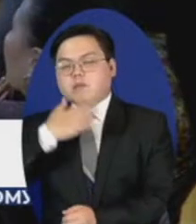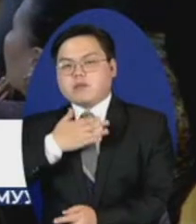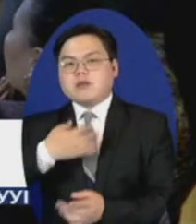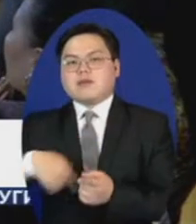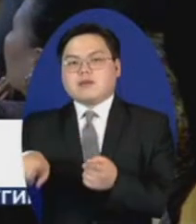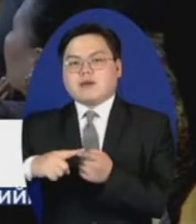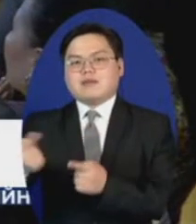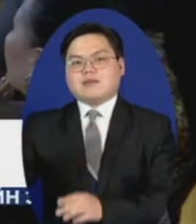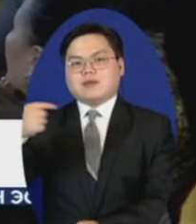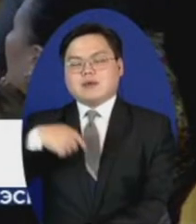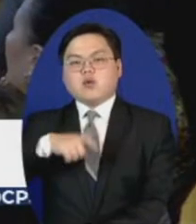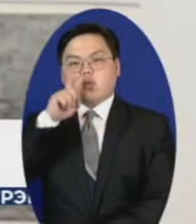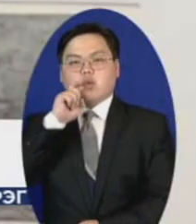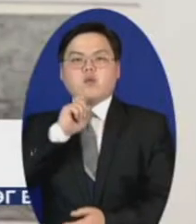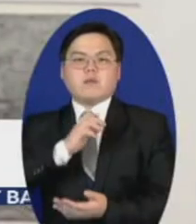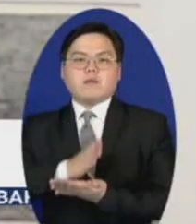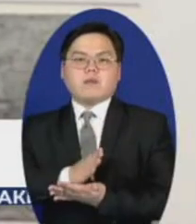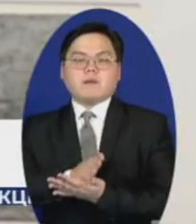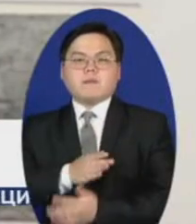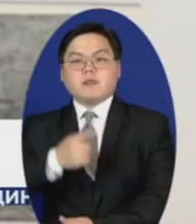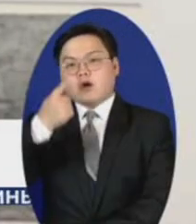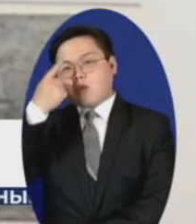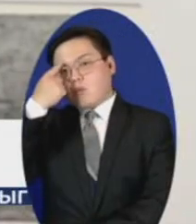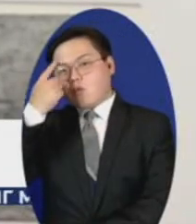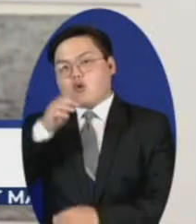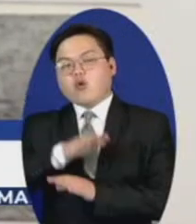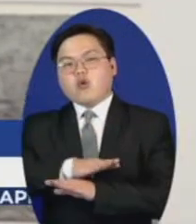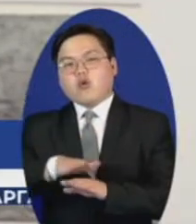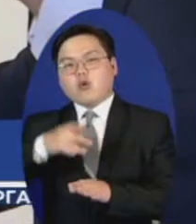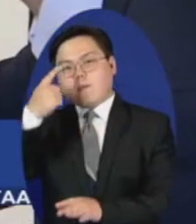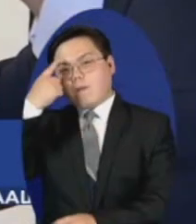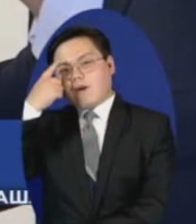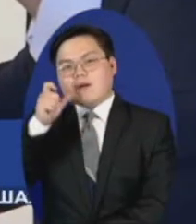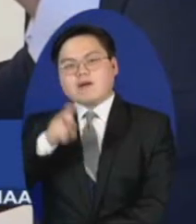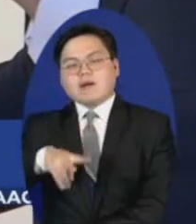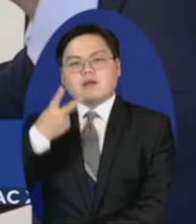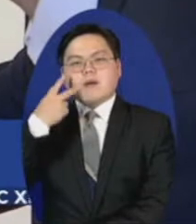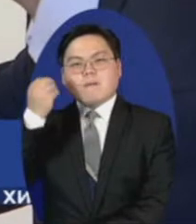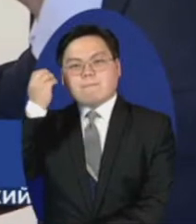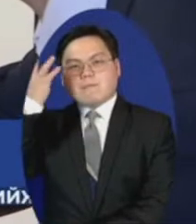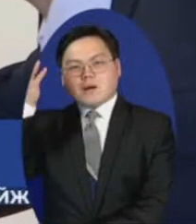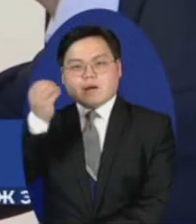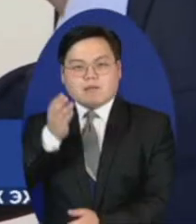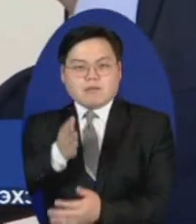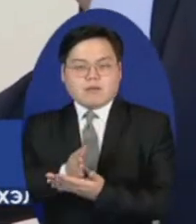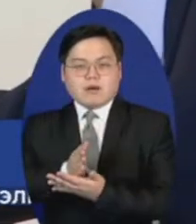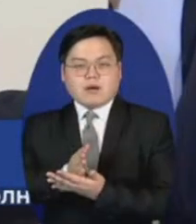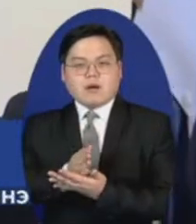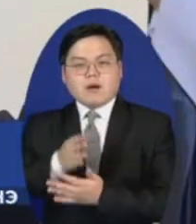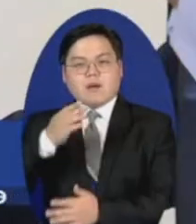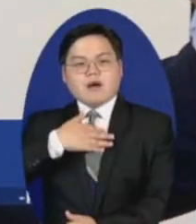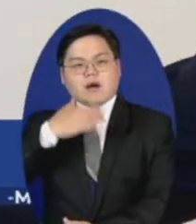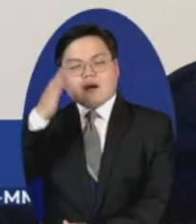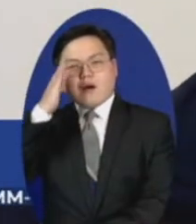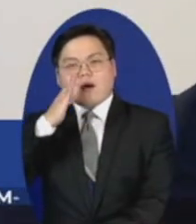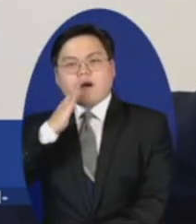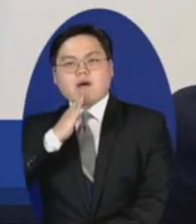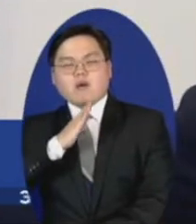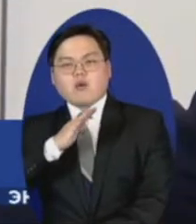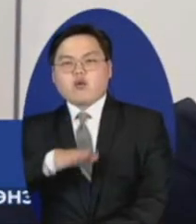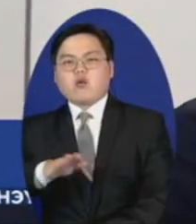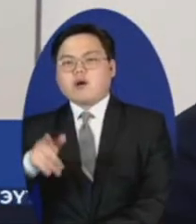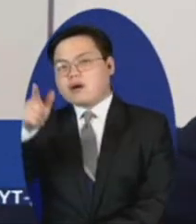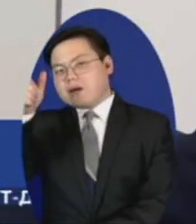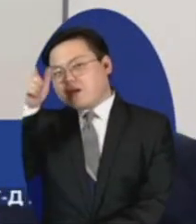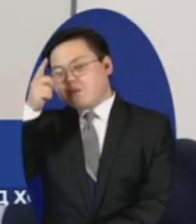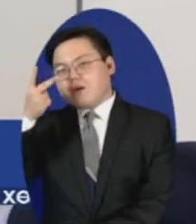хэлж байсан юм. Монгол хүүхдүүд монгол хэлээ ер нь мартаж байгаа. Манай их хэсэгчүүд хүүхдтэйгээ монголоор ярьж өгөхгүй, дан германоор